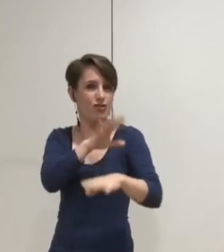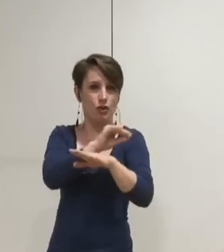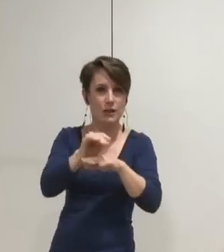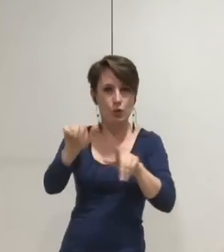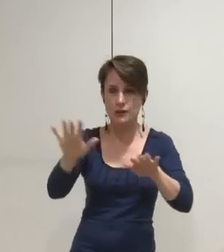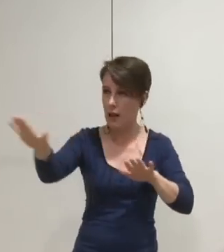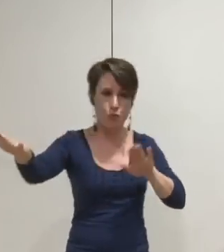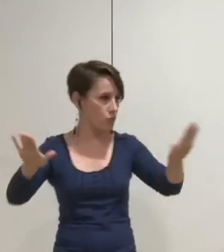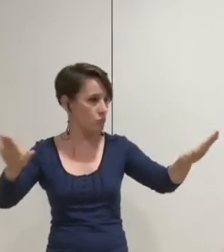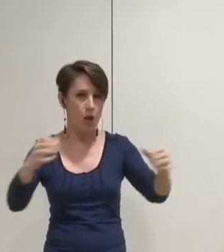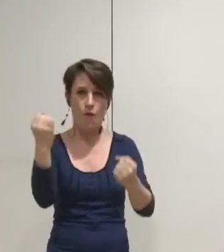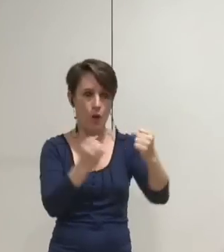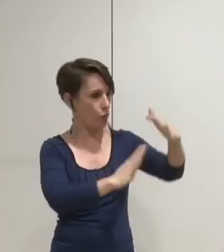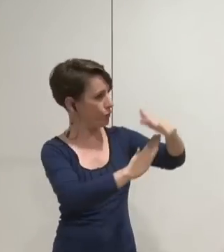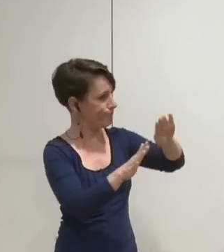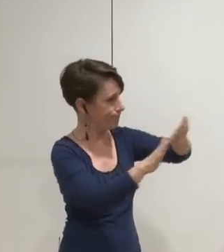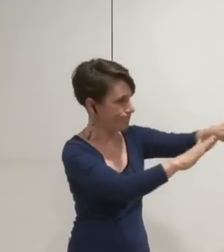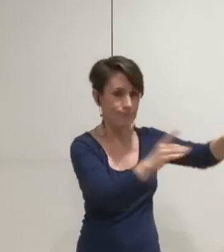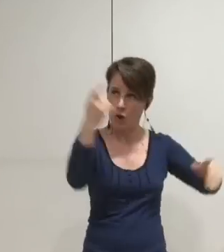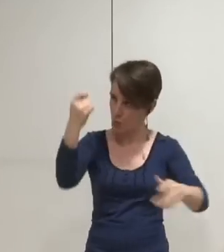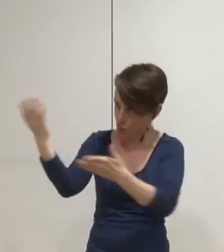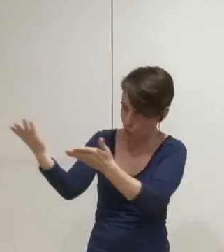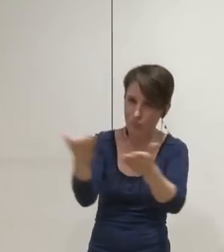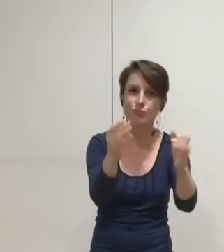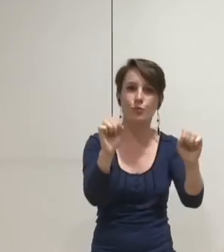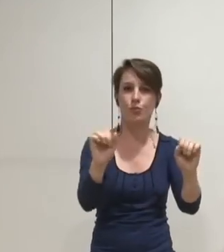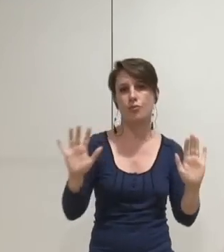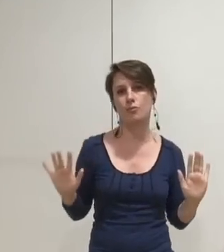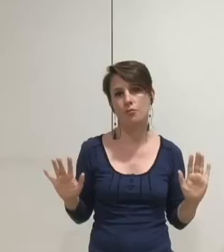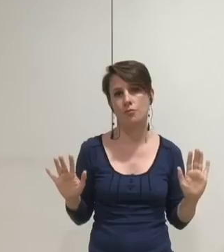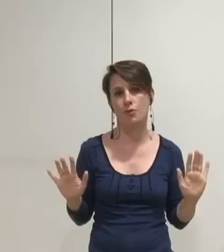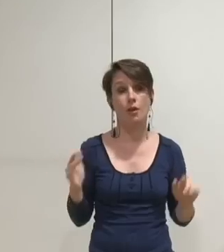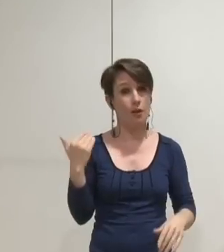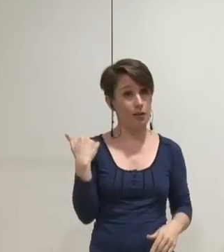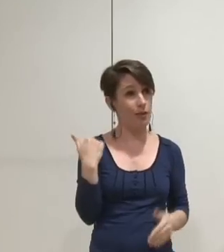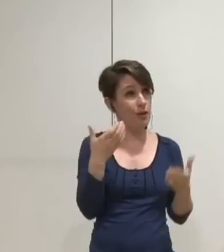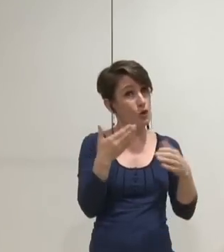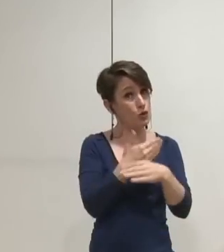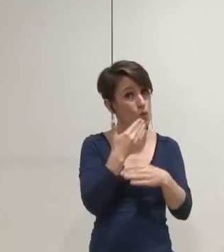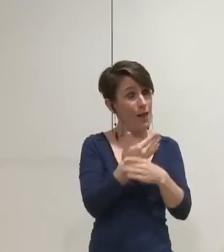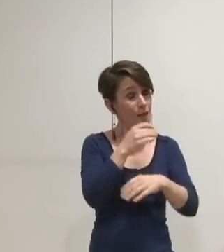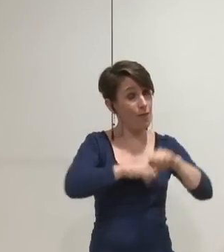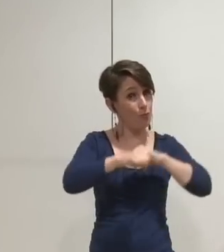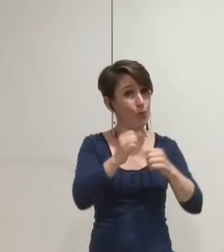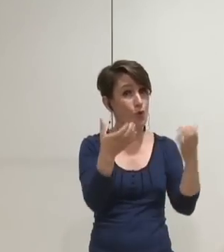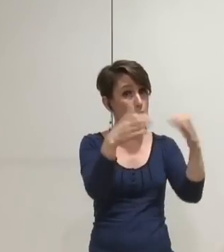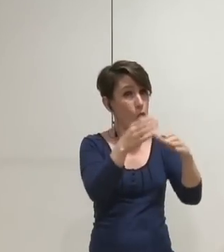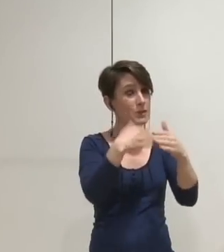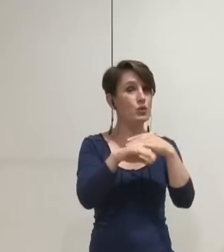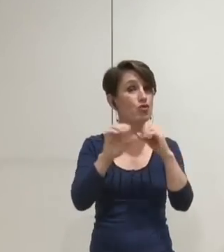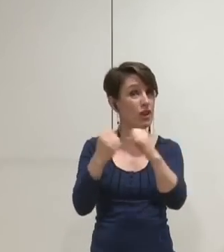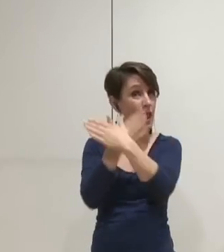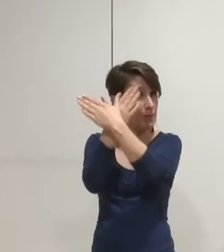circulation automobile et permettre au bus de passer il y a encore une commission ce matin à la Métro une commission de circulation sur lesquel on a